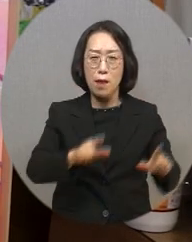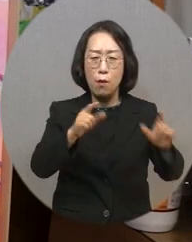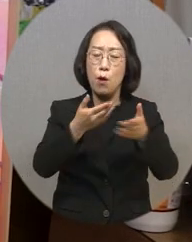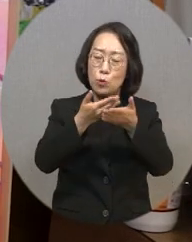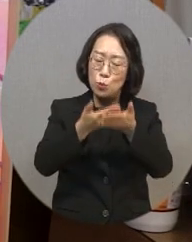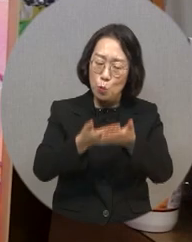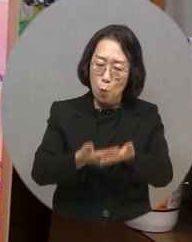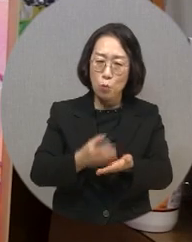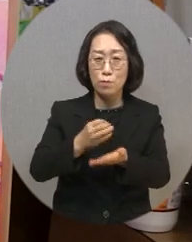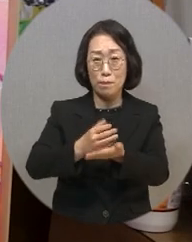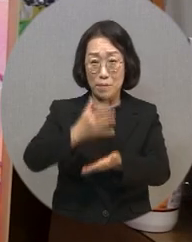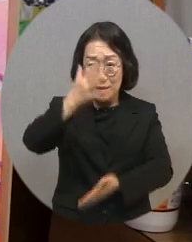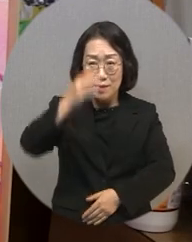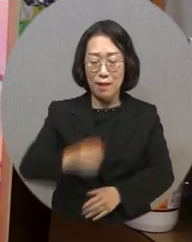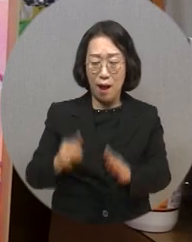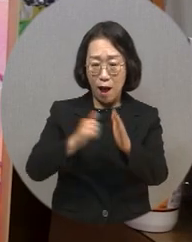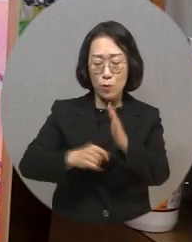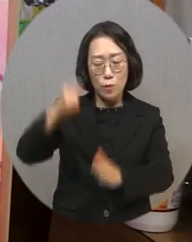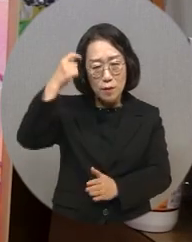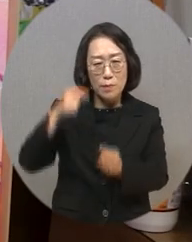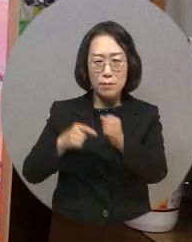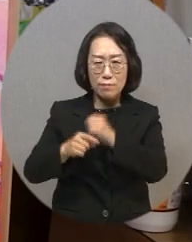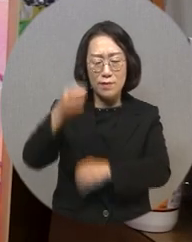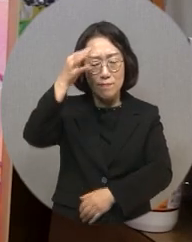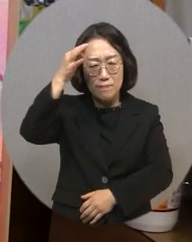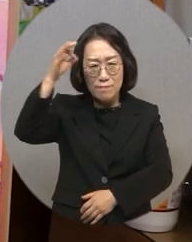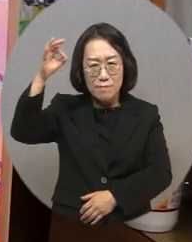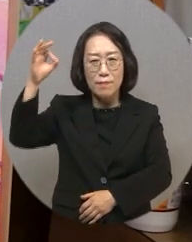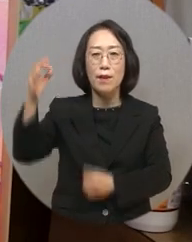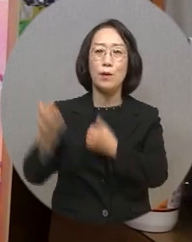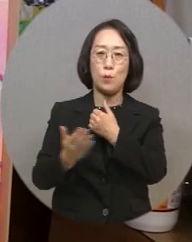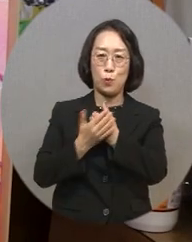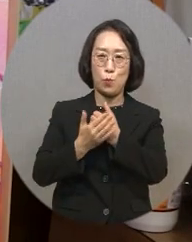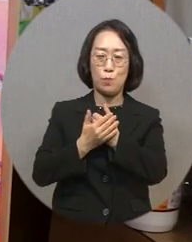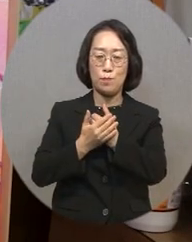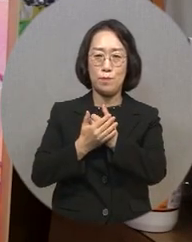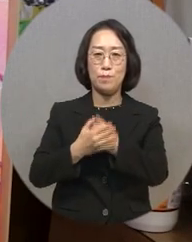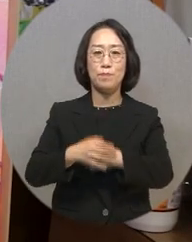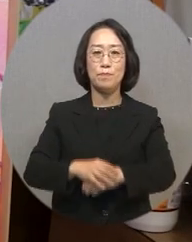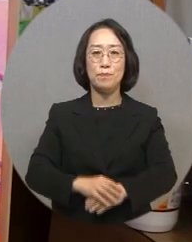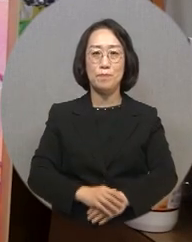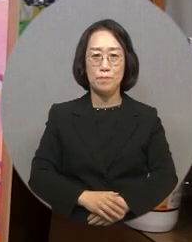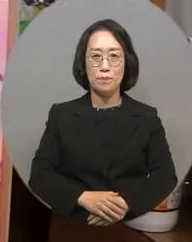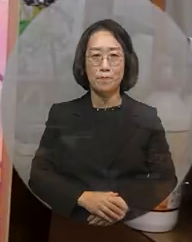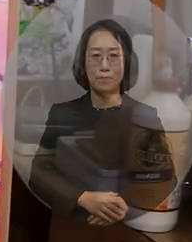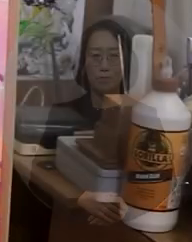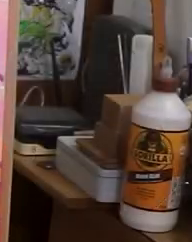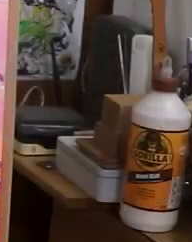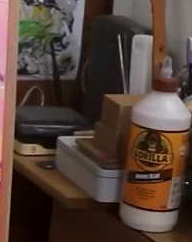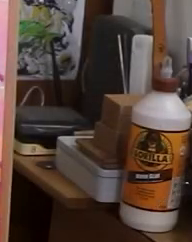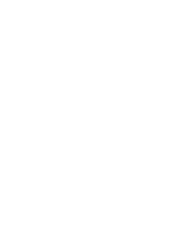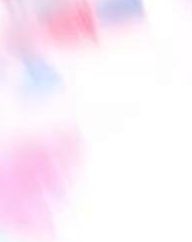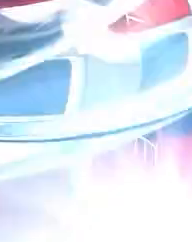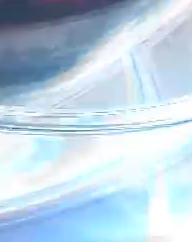의미를 되새기는 기회를 선사합니다. 복지TV 뉴스 김채리입니다.